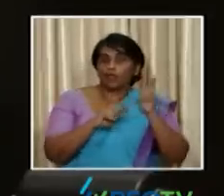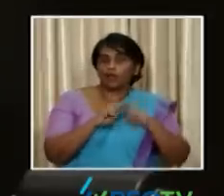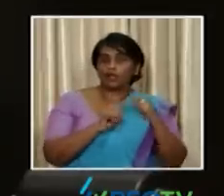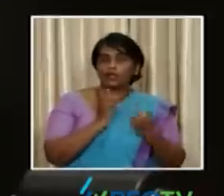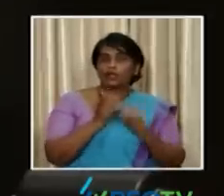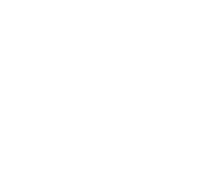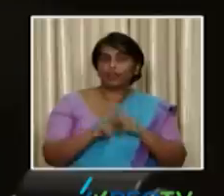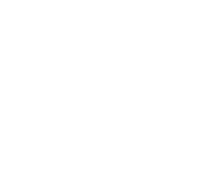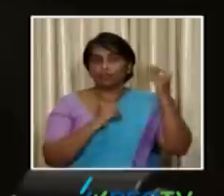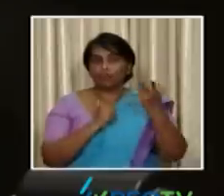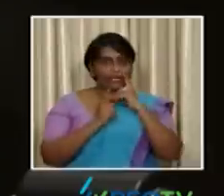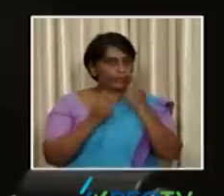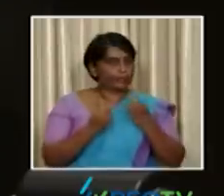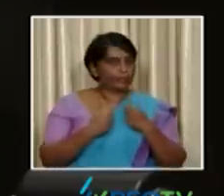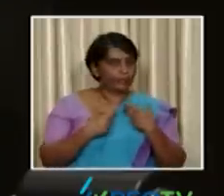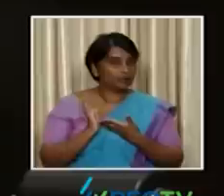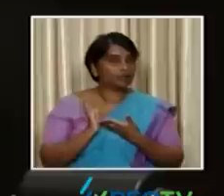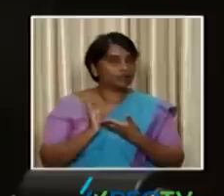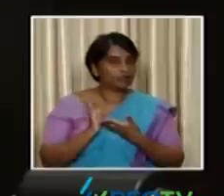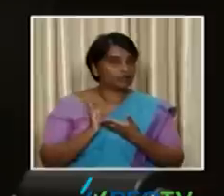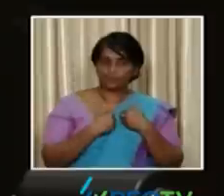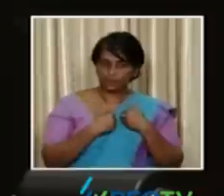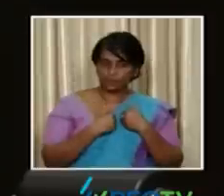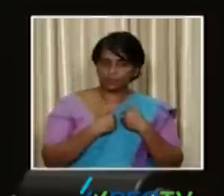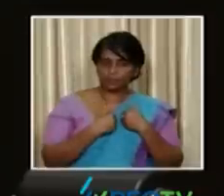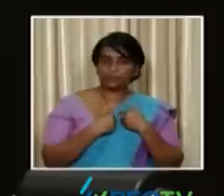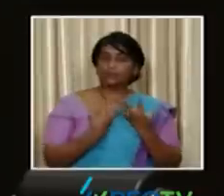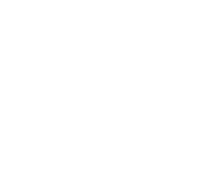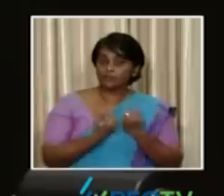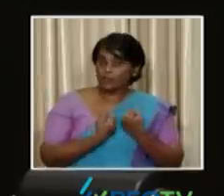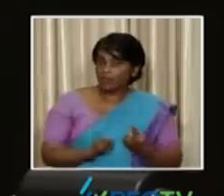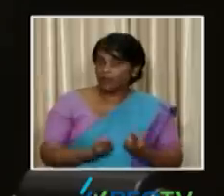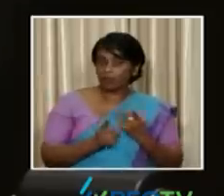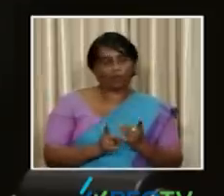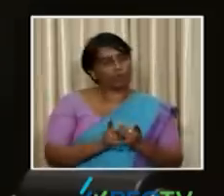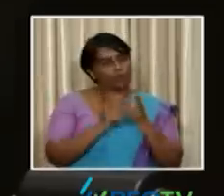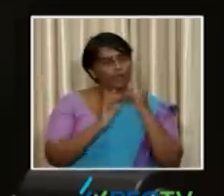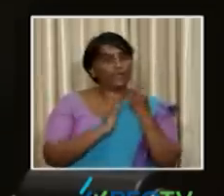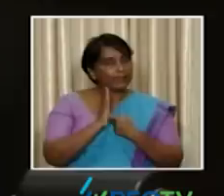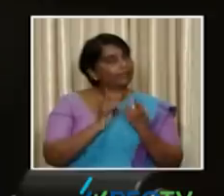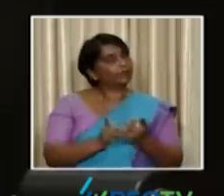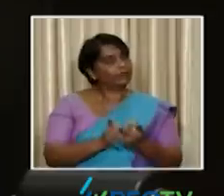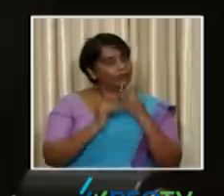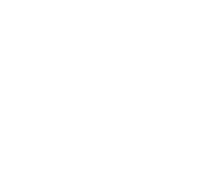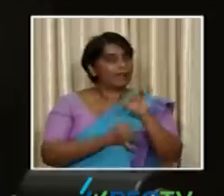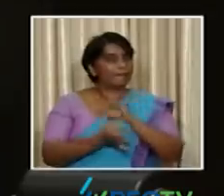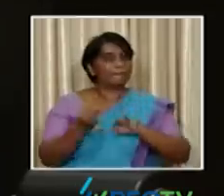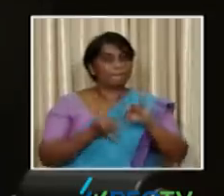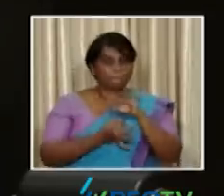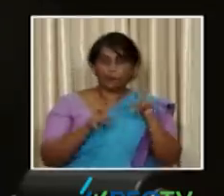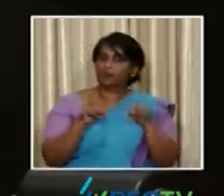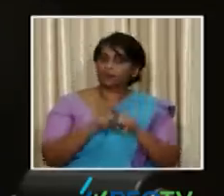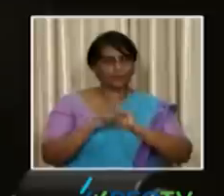එකට මොකද්ද වෙන්නේ කියලා කවුරුත් කිව්වේ නැහැ නේ. අපිට වැදගත් කාරණේ ඒකනේ. ඉතින් ඒක නිසා අවශ්‍යතාවයට අනුකූලව නීතියට අනුකූලව ප්‍රජාතන්ත්‍රවාදීව